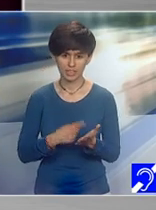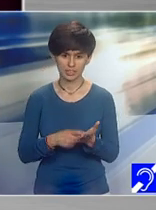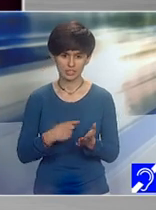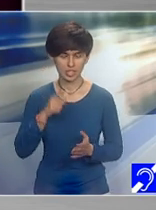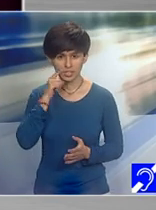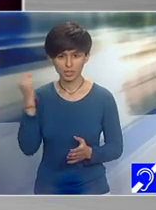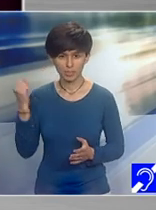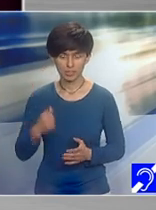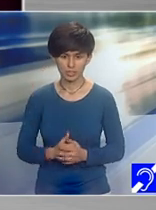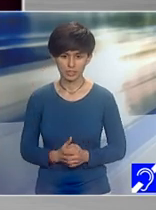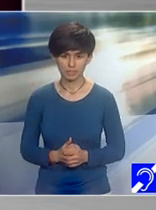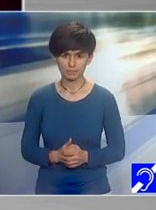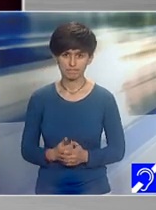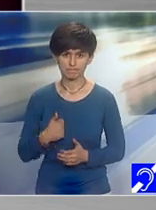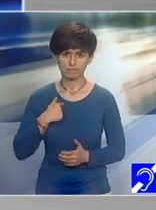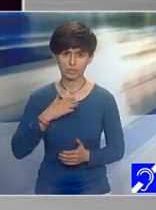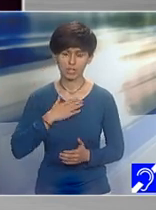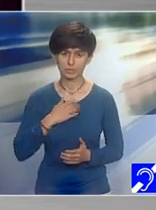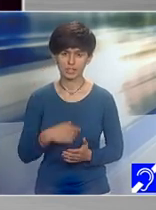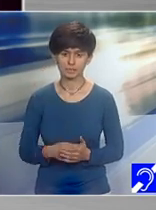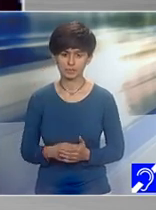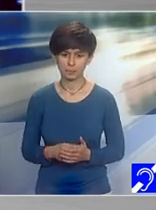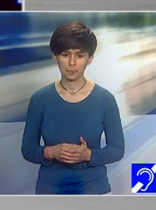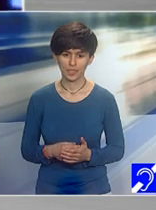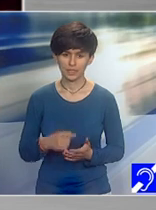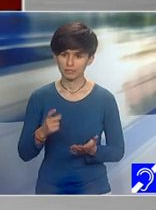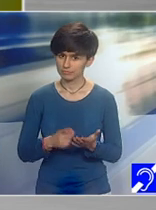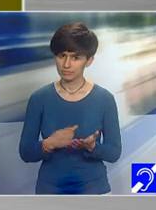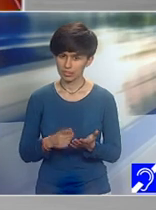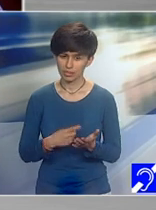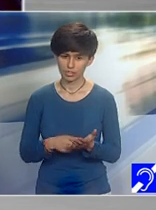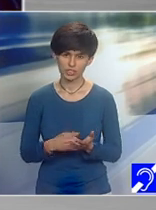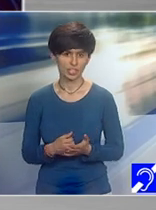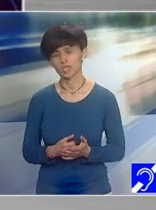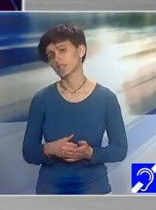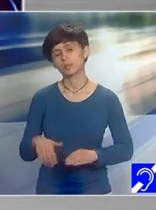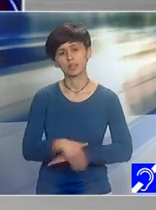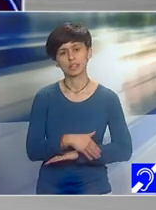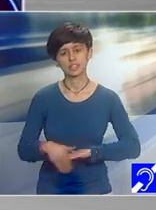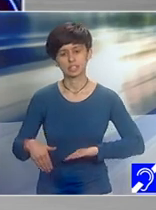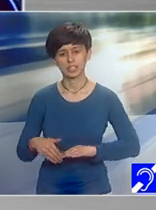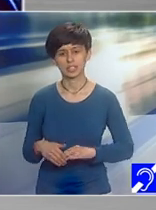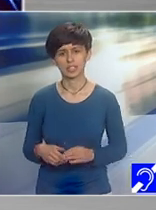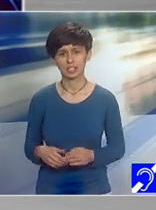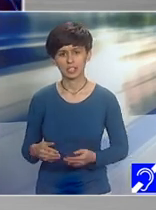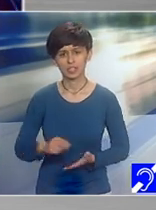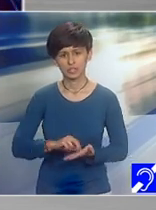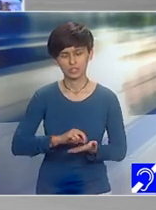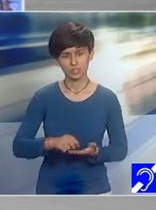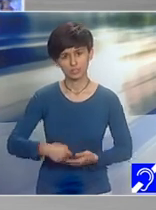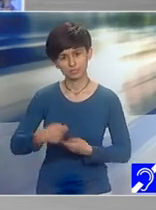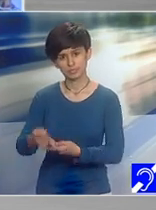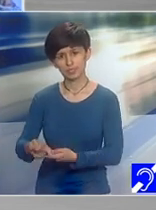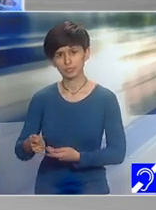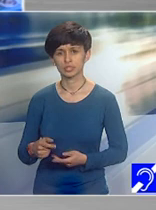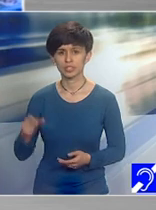cerere formulată de locuitori de pe strada Uliului, sunt 41 de semnatari, care a fost depusă în luna martie la primărie. Nici până în ziua